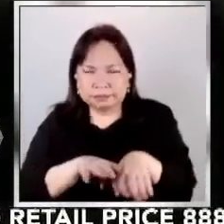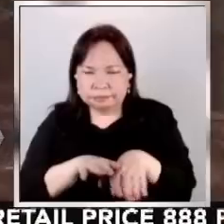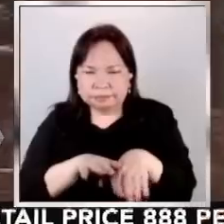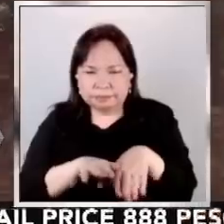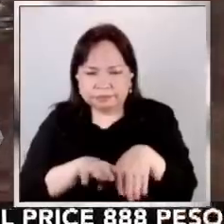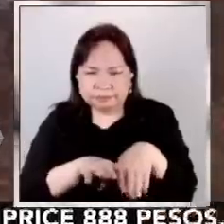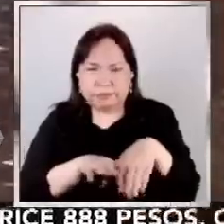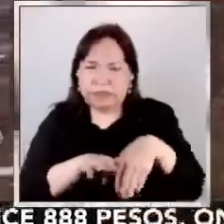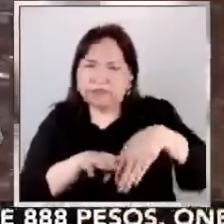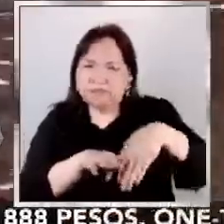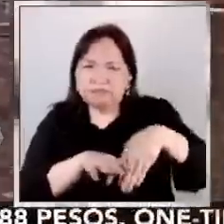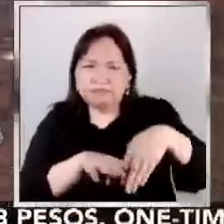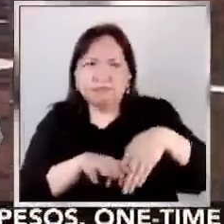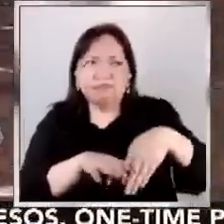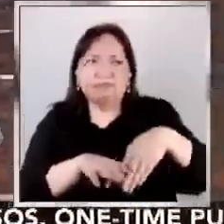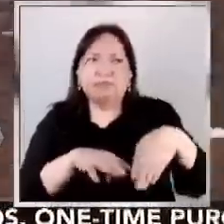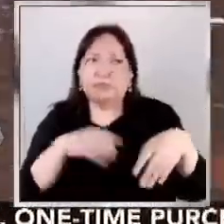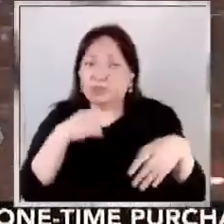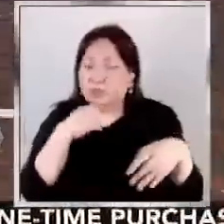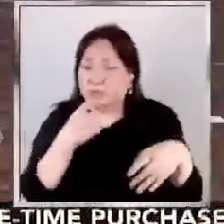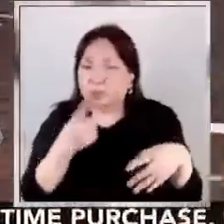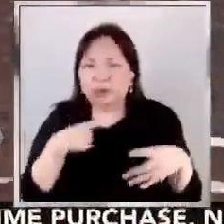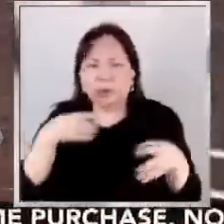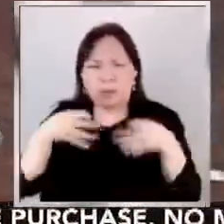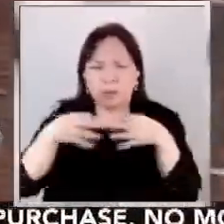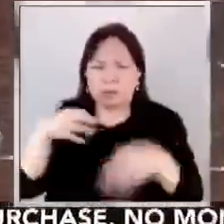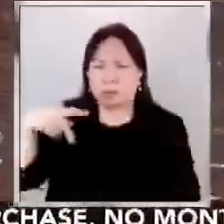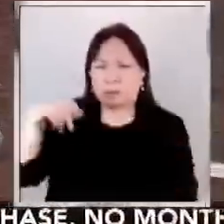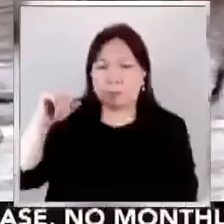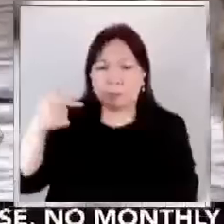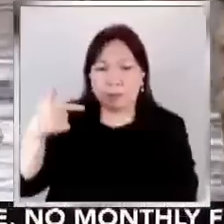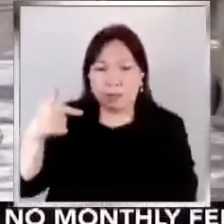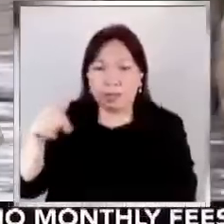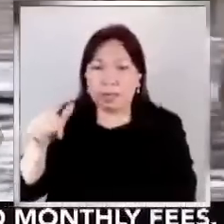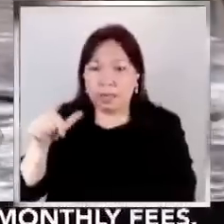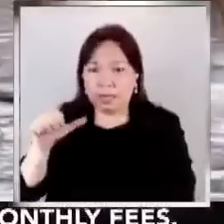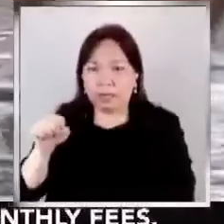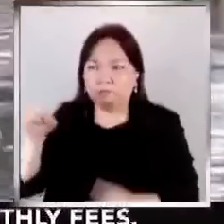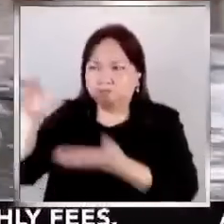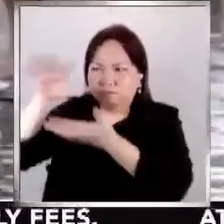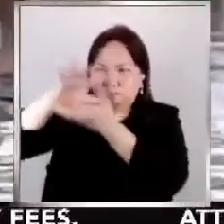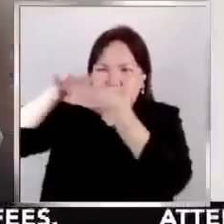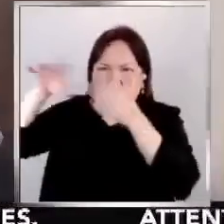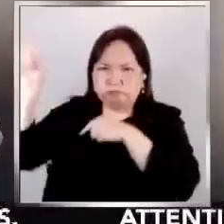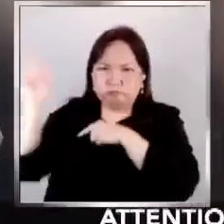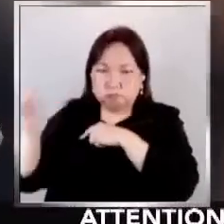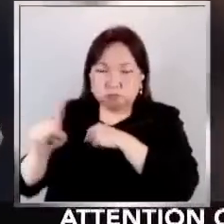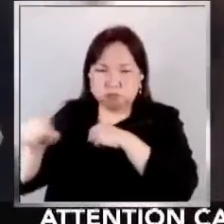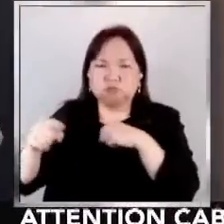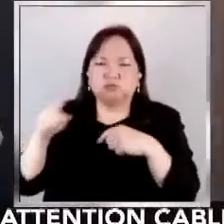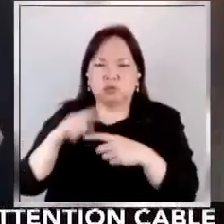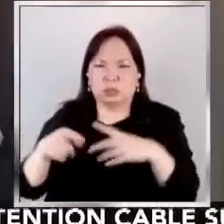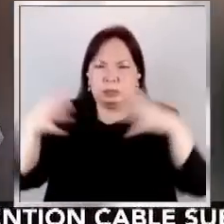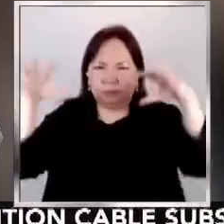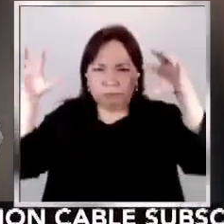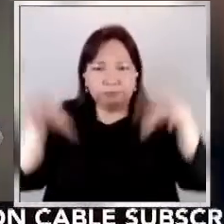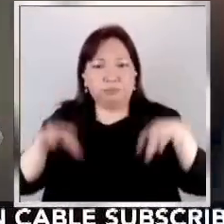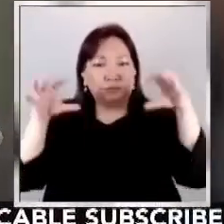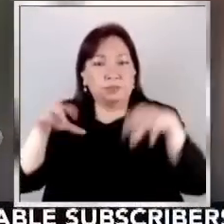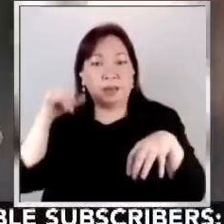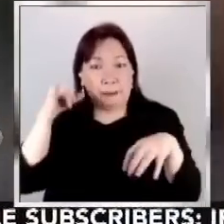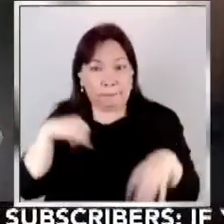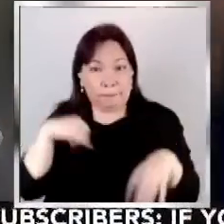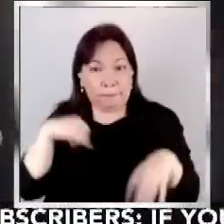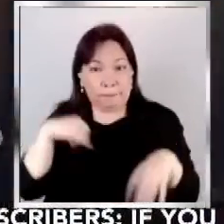road. Paliwanag ng Pag-asa, thunderstorm ang nagdulot ng malakas na pag-ulan kagabi. Kahapon po ay may